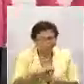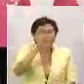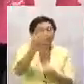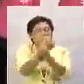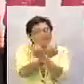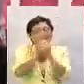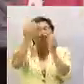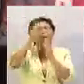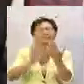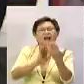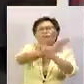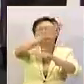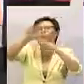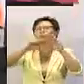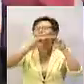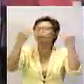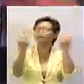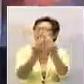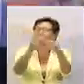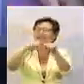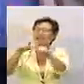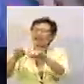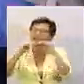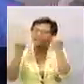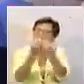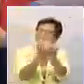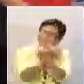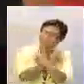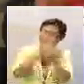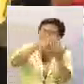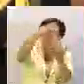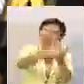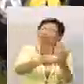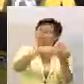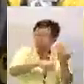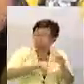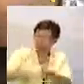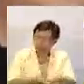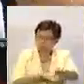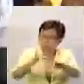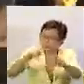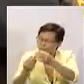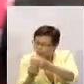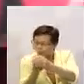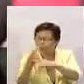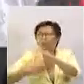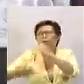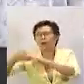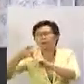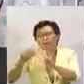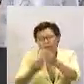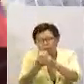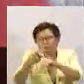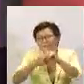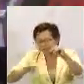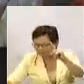negara terhadap semua lapisan masyarakat. Malah program seperti ini juga perlu dipupuk daripada zaman kanak-kanak